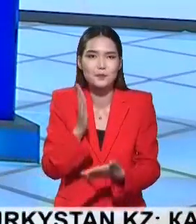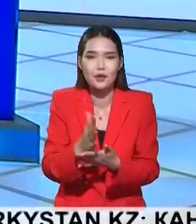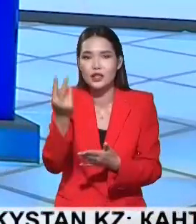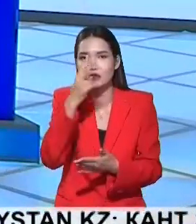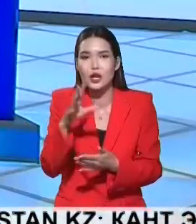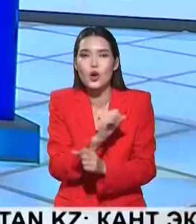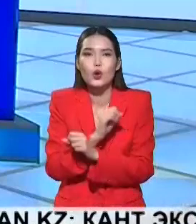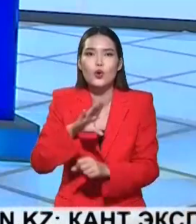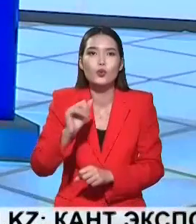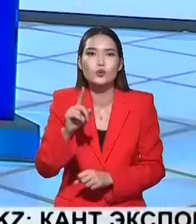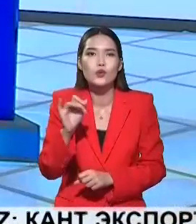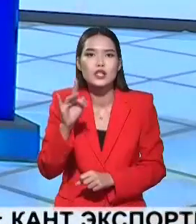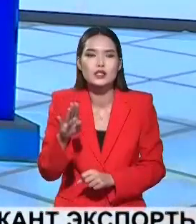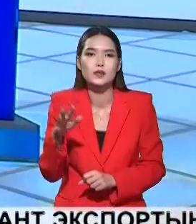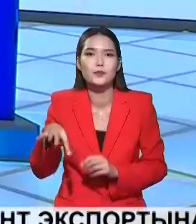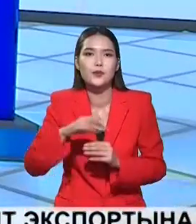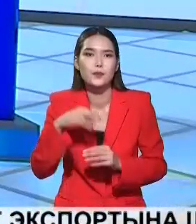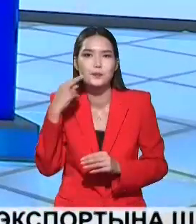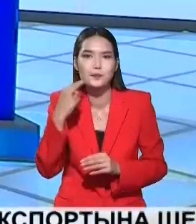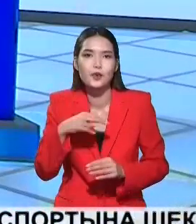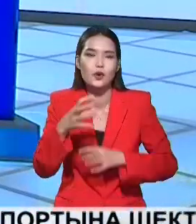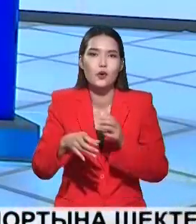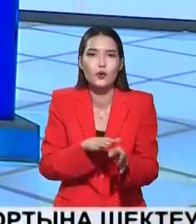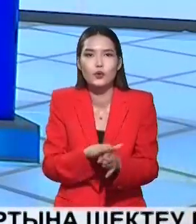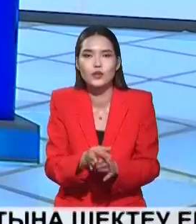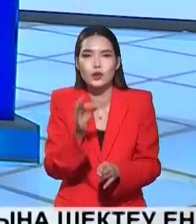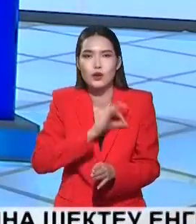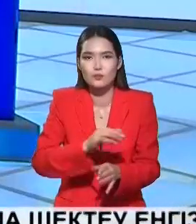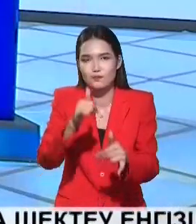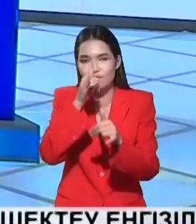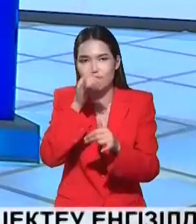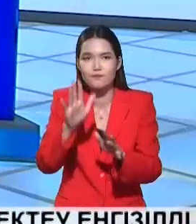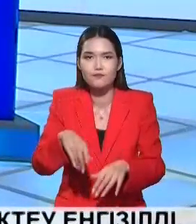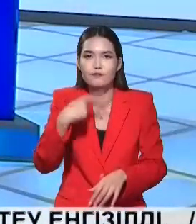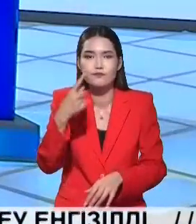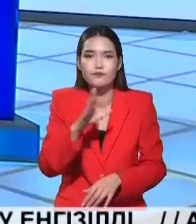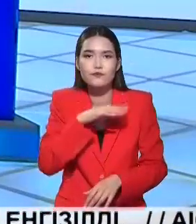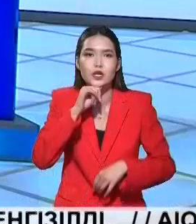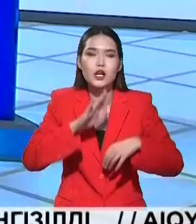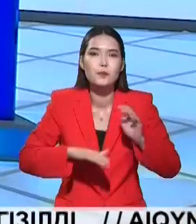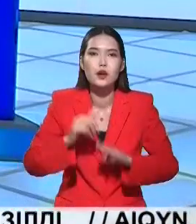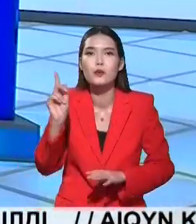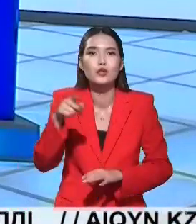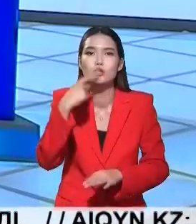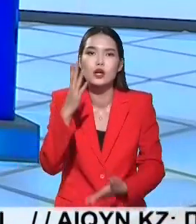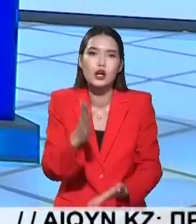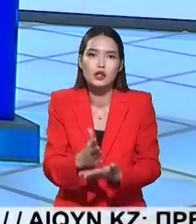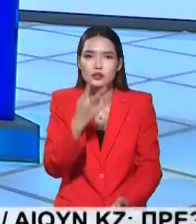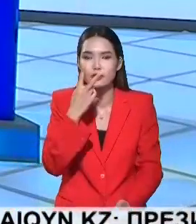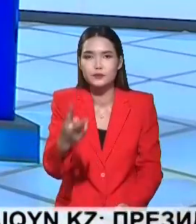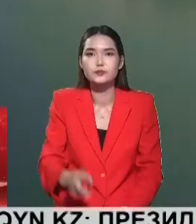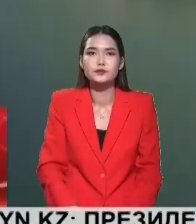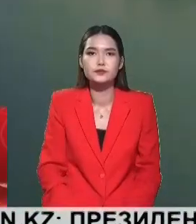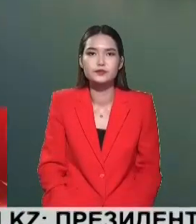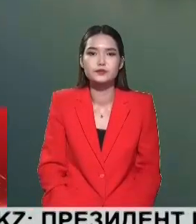қарамастан, туризм саласындағы әлеуеттің толық пайдаланылмай отырғанын сынға алды. Бұған мамандар не дейді? Тілшіміз тарқатып айтады.